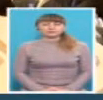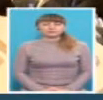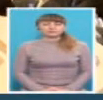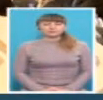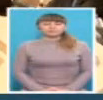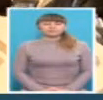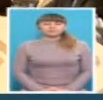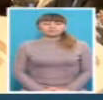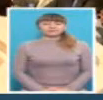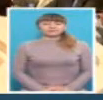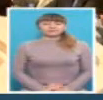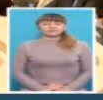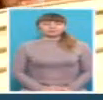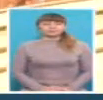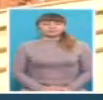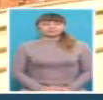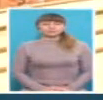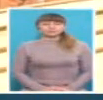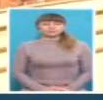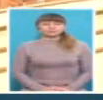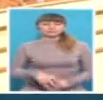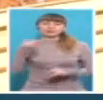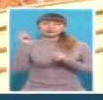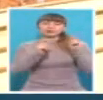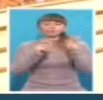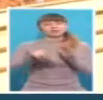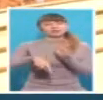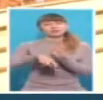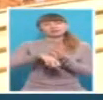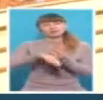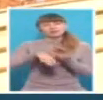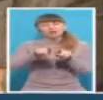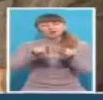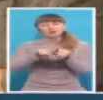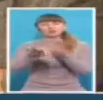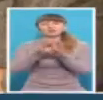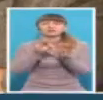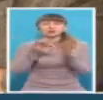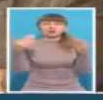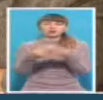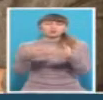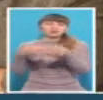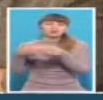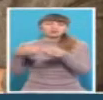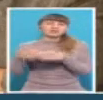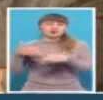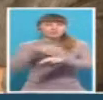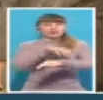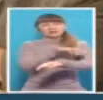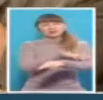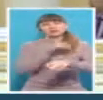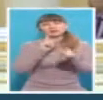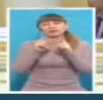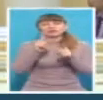Конференцияда саяси кеңес пен тексеру комиссиясы мүшелерінің жаңадан сайлауы өтті. Делегаттардың жаңа ұсыныстары енгізілді. Жиынның соңы